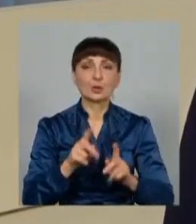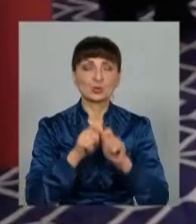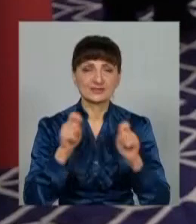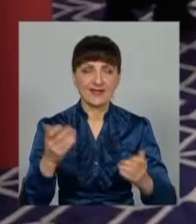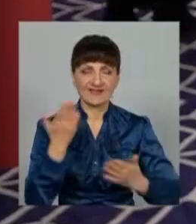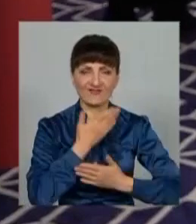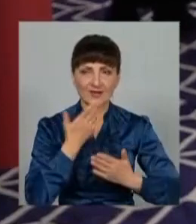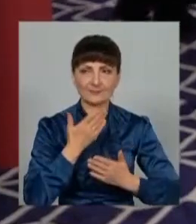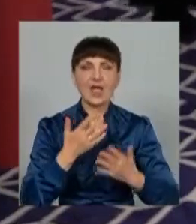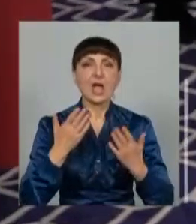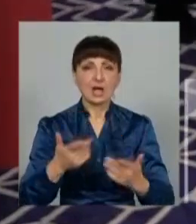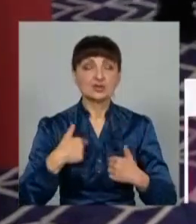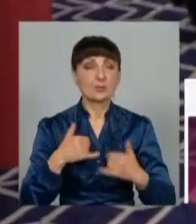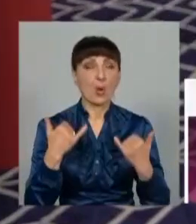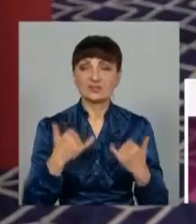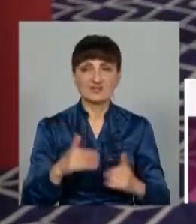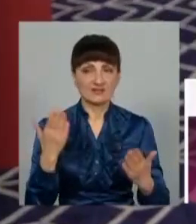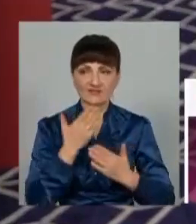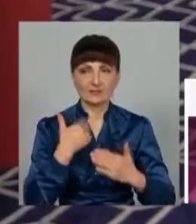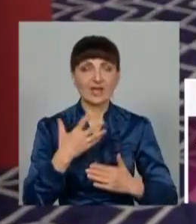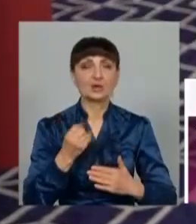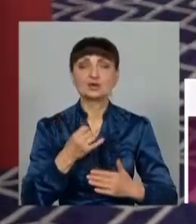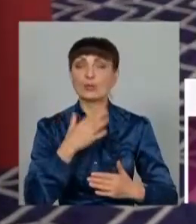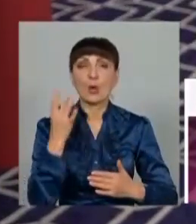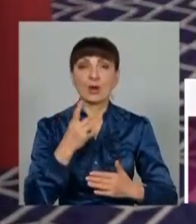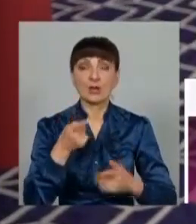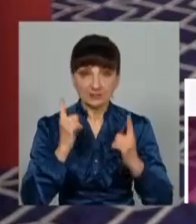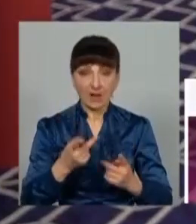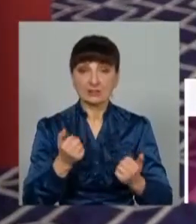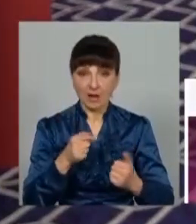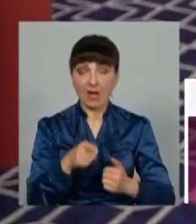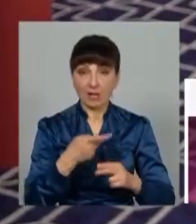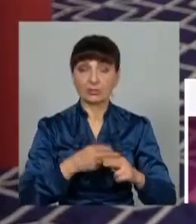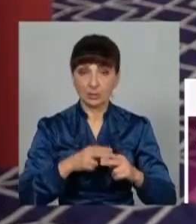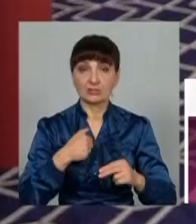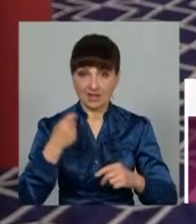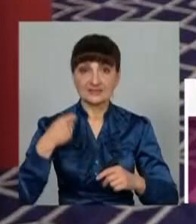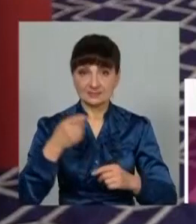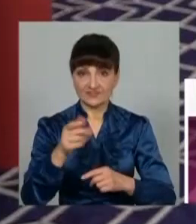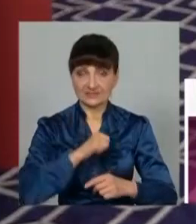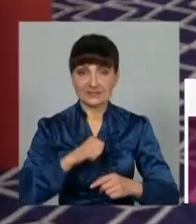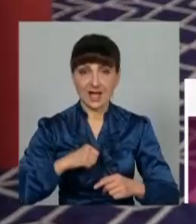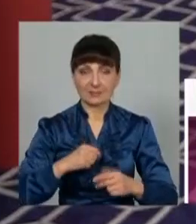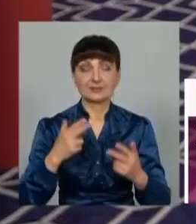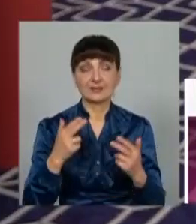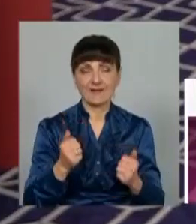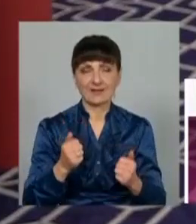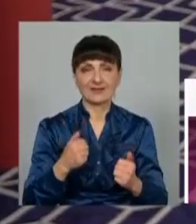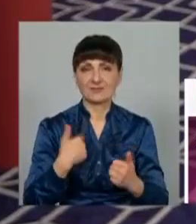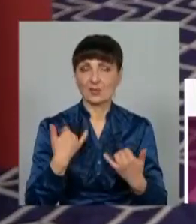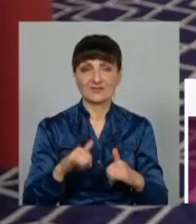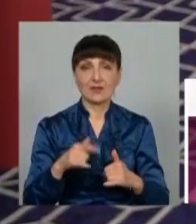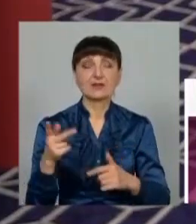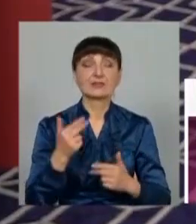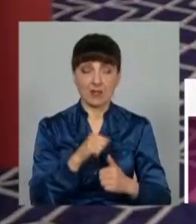этого фильма. Конечно, он меня удивил, и я еще много раз спрашивала, ты на самом ли деле, что это вы все снимали сами? Мне